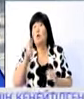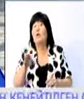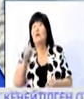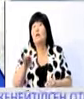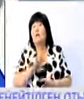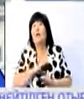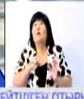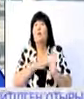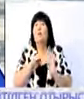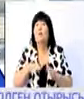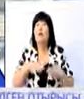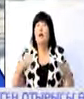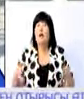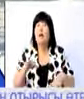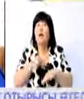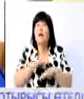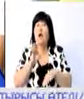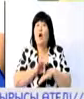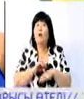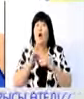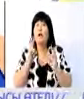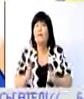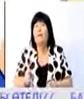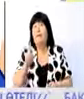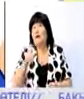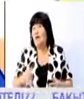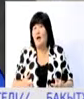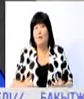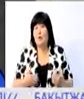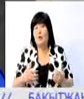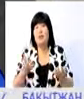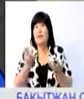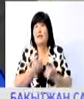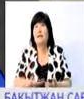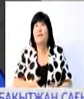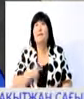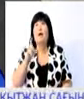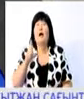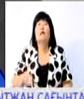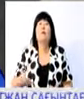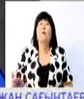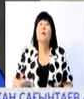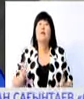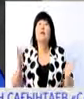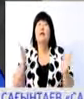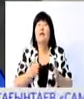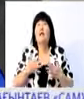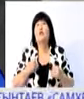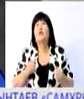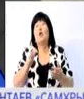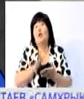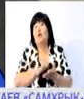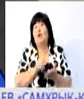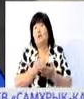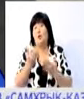жұмады. 9 мыңнан астамы тері ауруына шалдығады. Адам шошырлық статистика. Адамның өмірін қысқартады, денсаулығын нашарлатады. Бұның